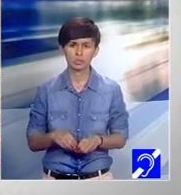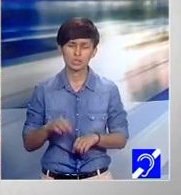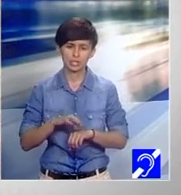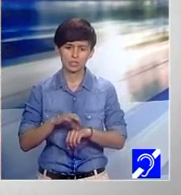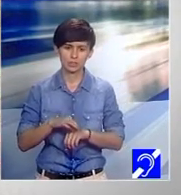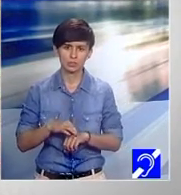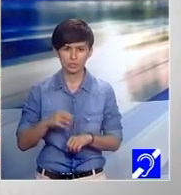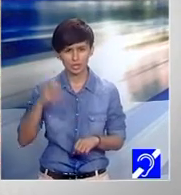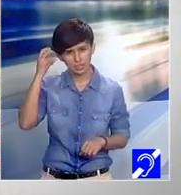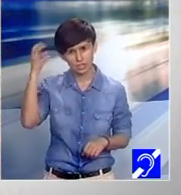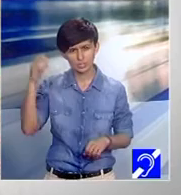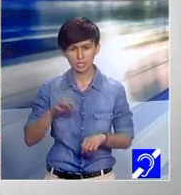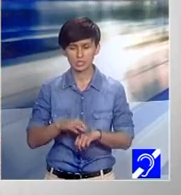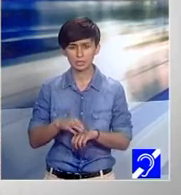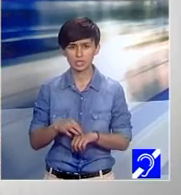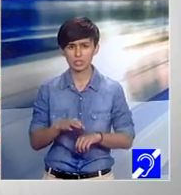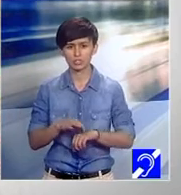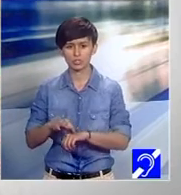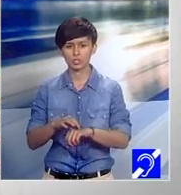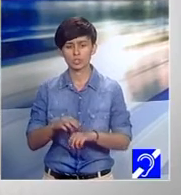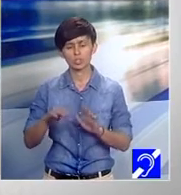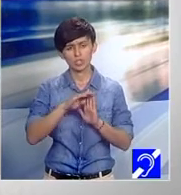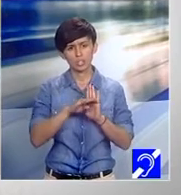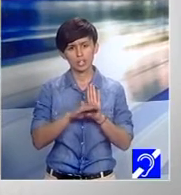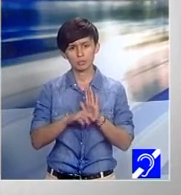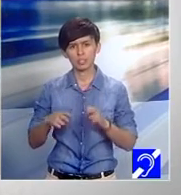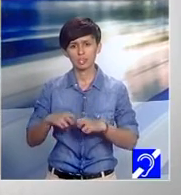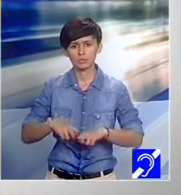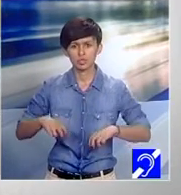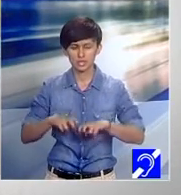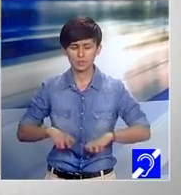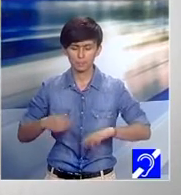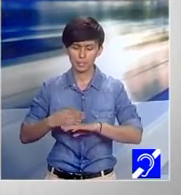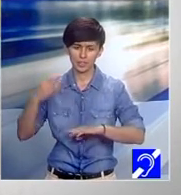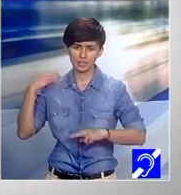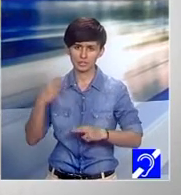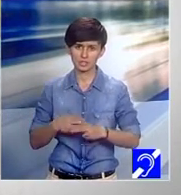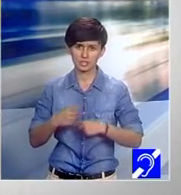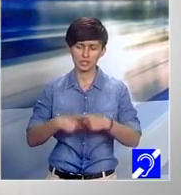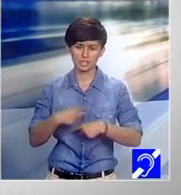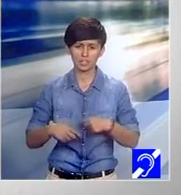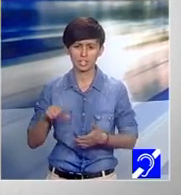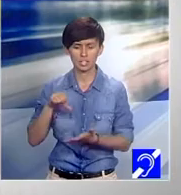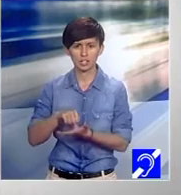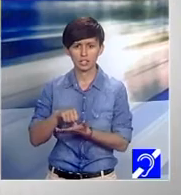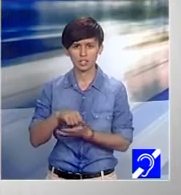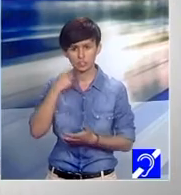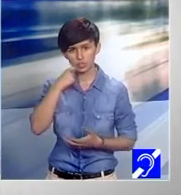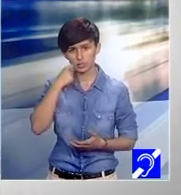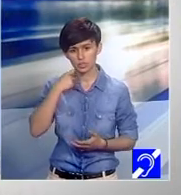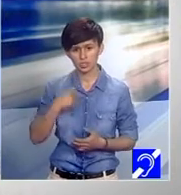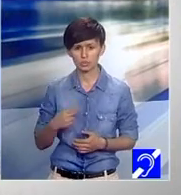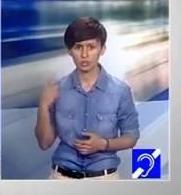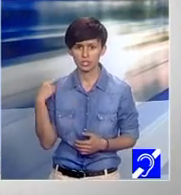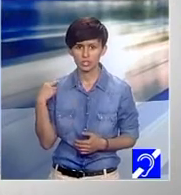doctor în științe medicale, coordonator al programului de screening neonatal pentru fenilcetonurie la Centrul Regional din Cluj-Napoca și șef